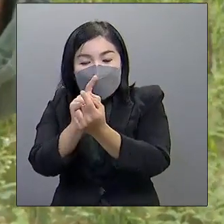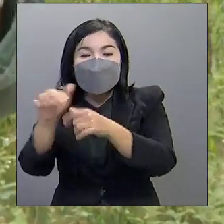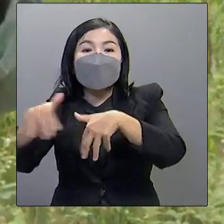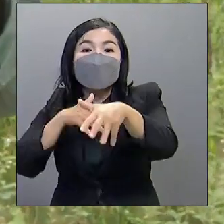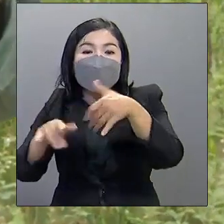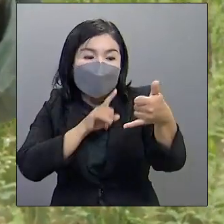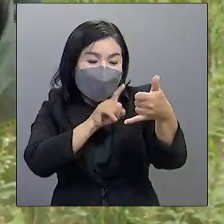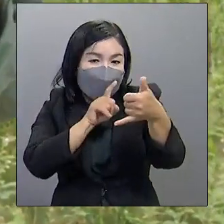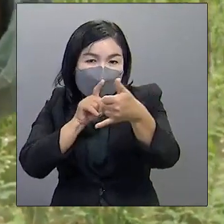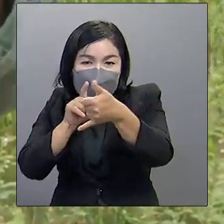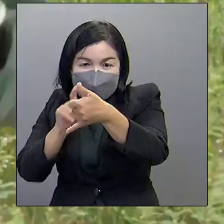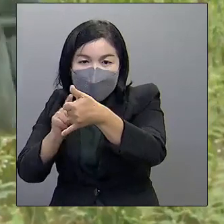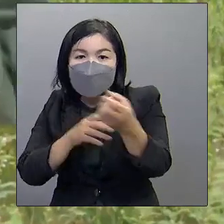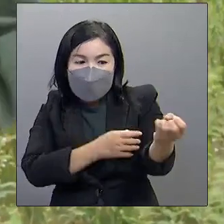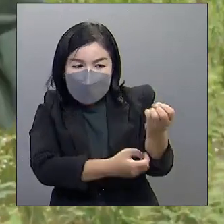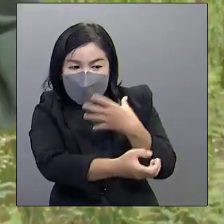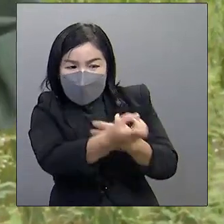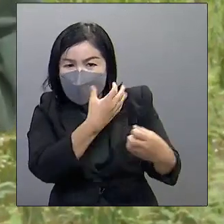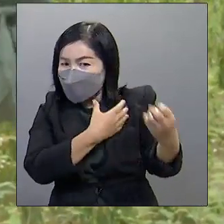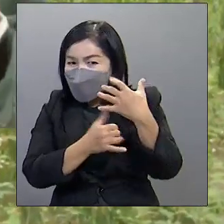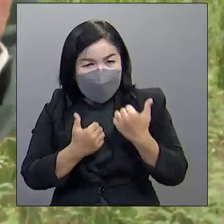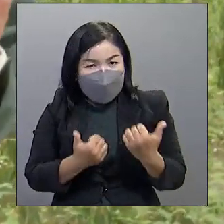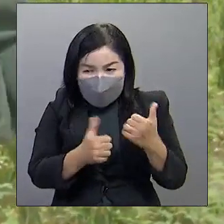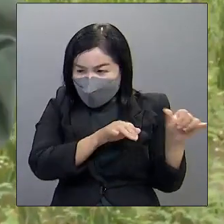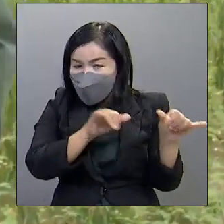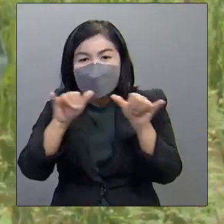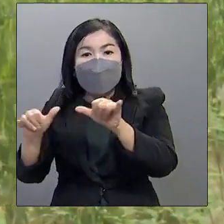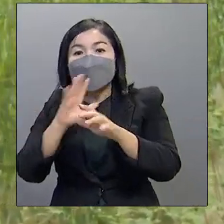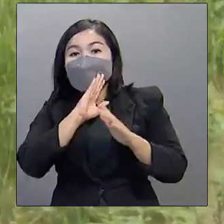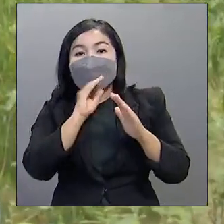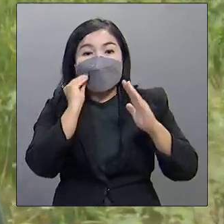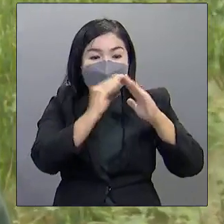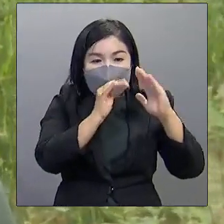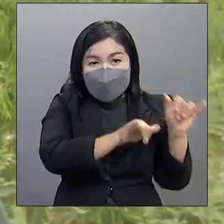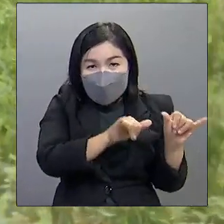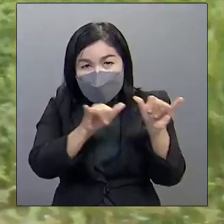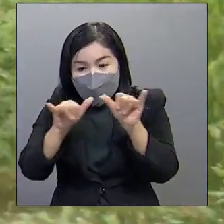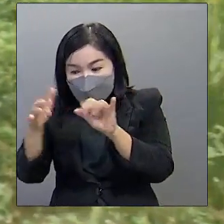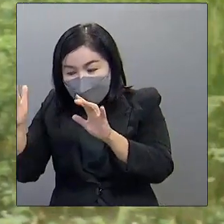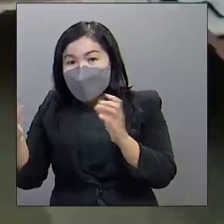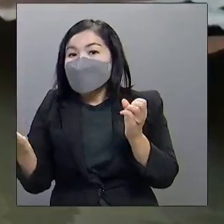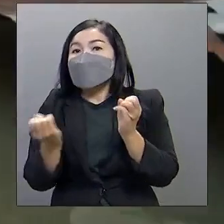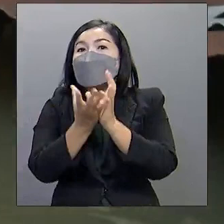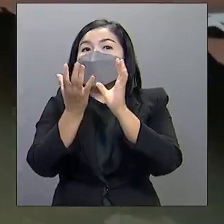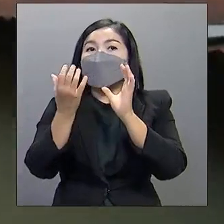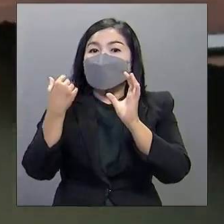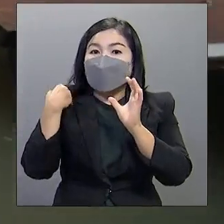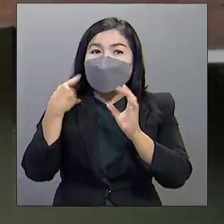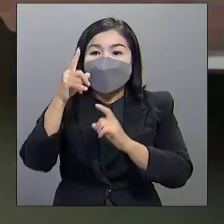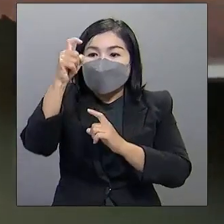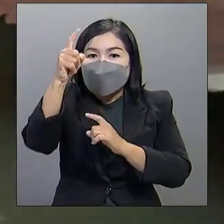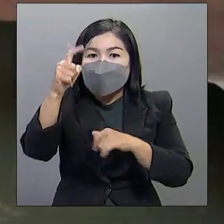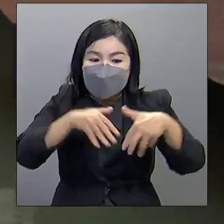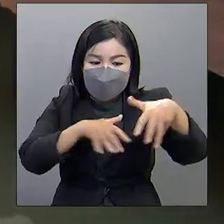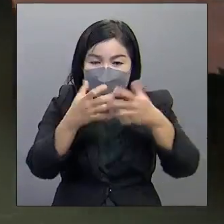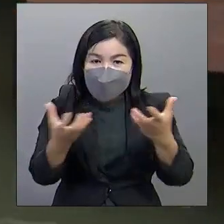านมาค่ะพวกเขาบอกนะคะว่าต้องขนย้ายกันวันนี้แหละถ้าไม่ออกเนี่ยก็จะสร้างผลกระทบให้เกิดขึ้นอย่างจำนวนมากเลยกับ